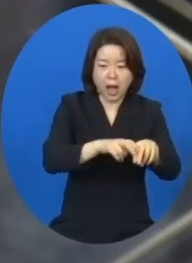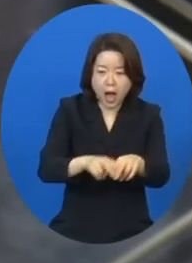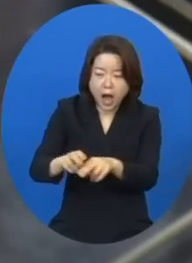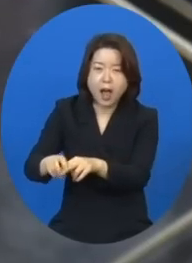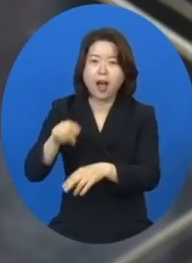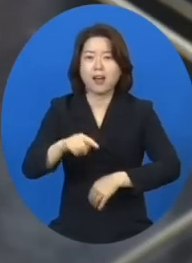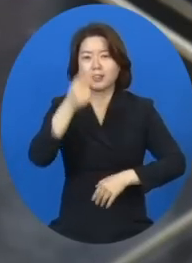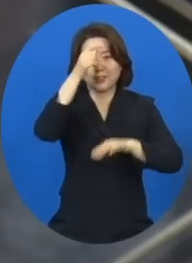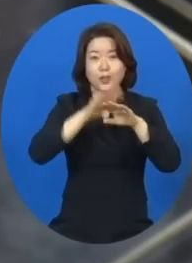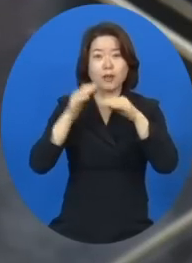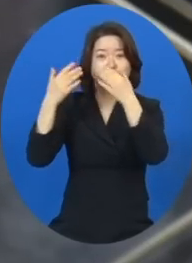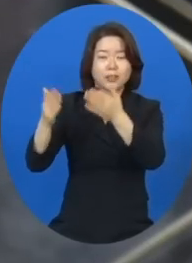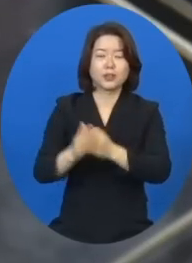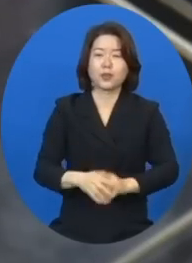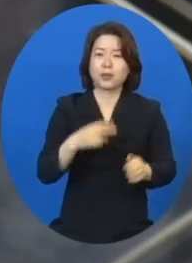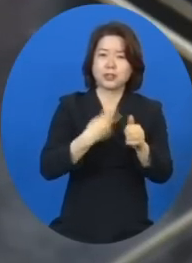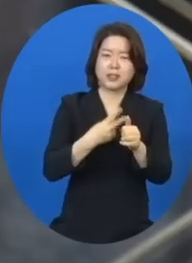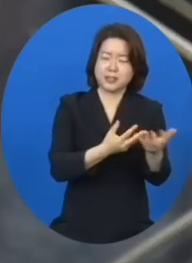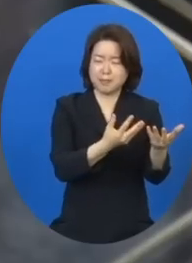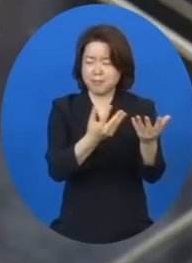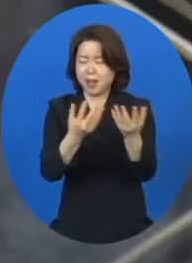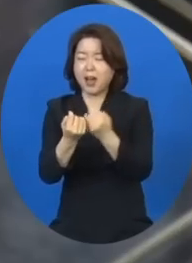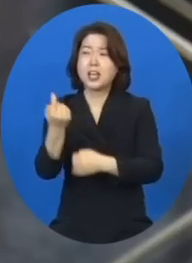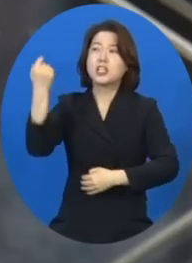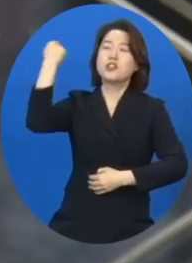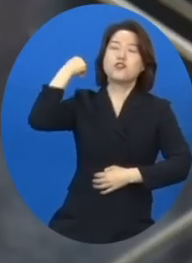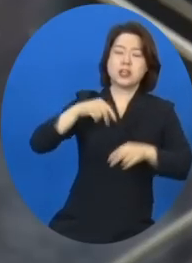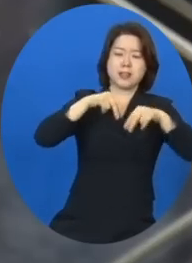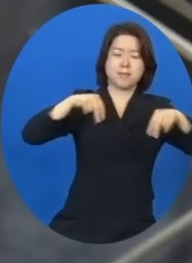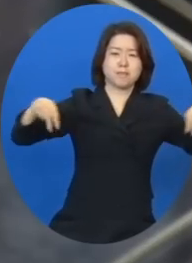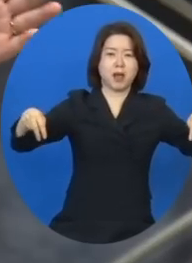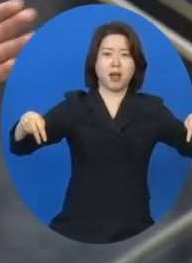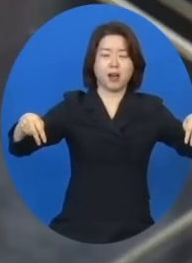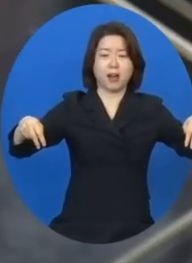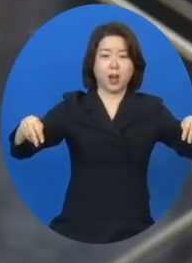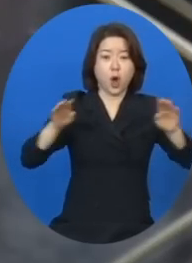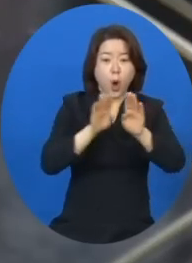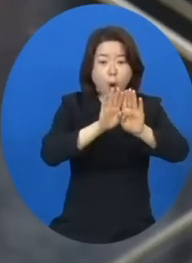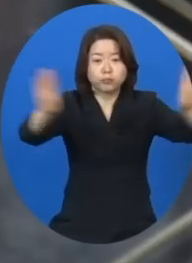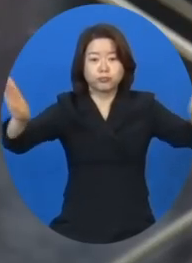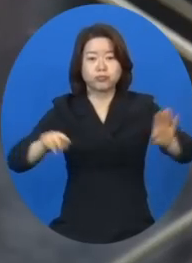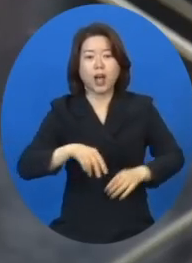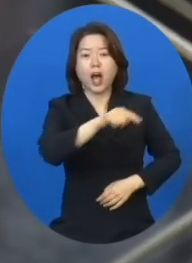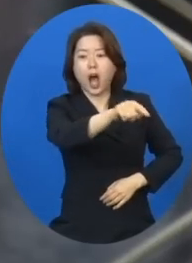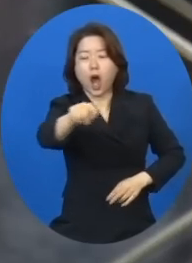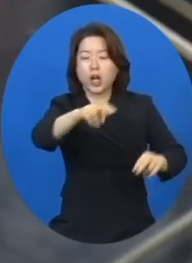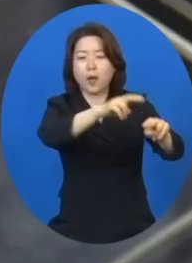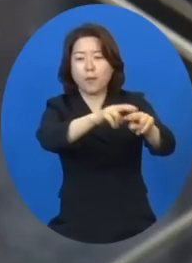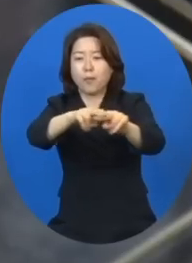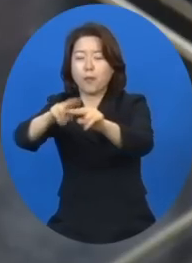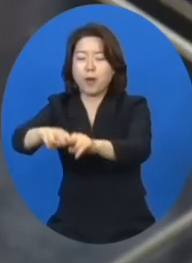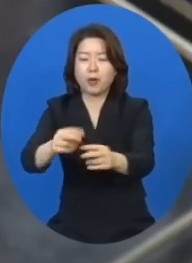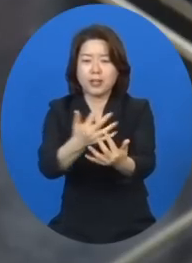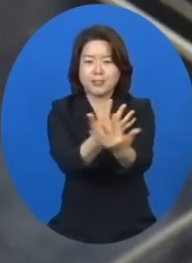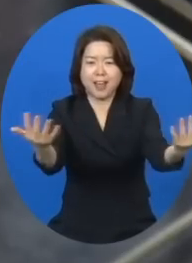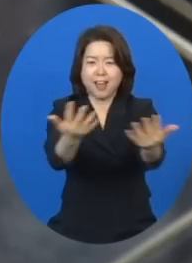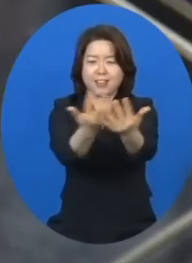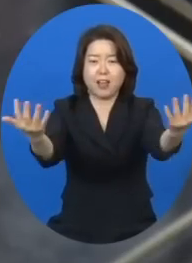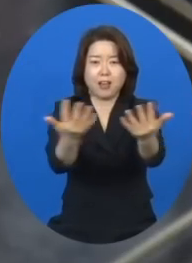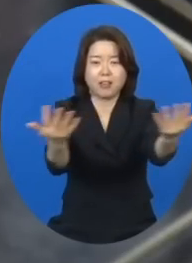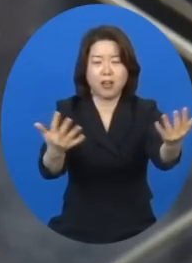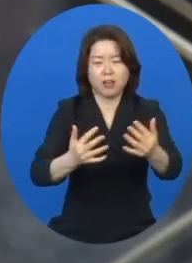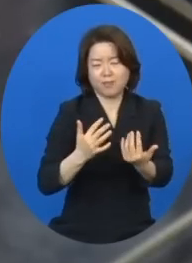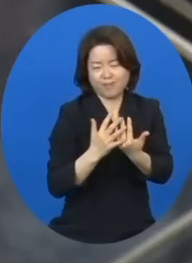예배드리고 선생님들 몇십 명 뒤에 서 계시고 복도까지 문을 다 열어놓고 의자를 깔아서 거기에서도